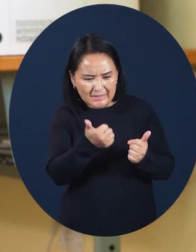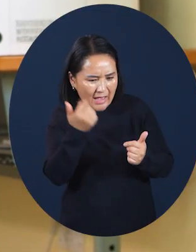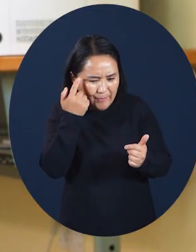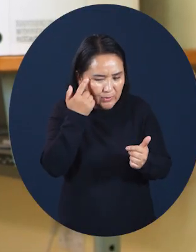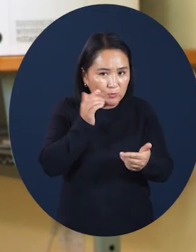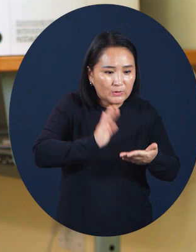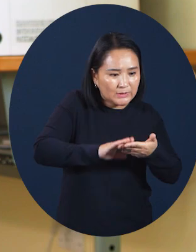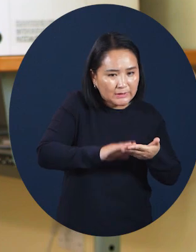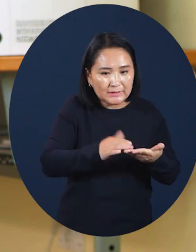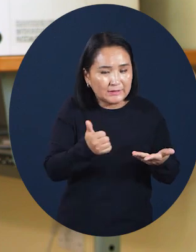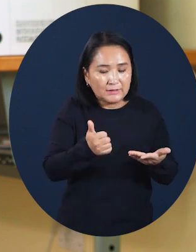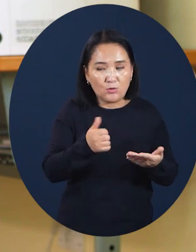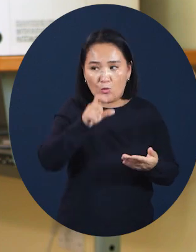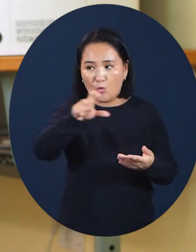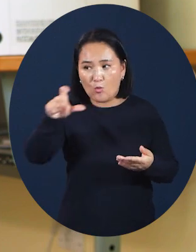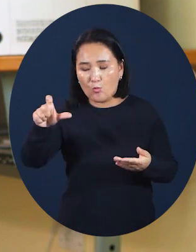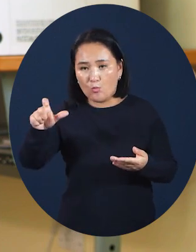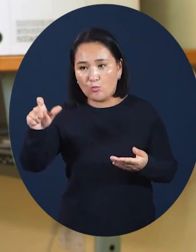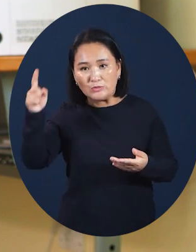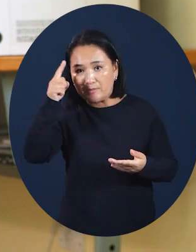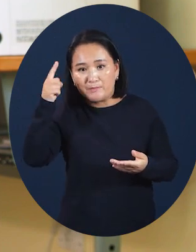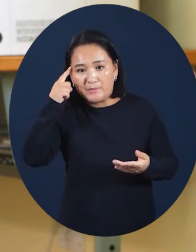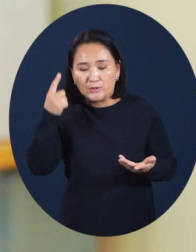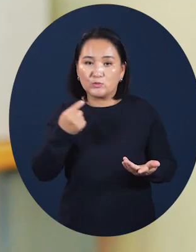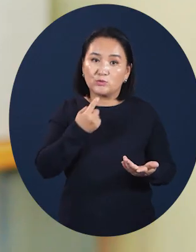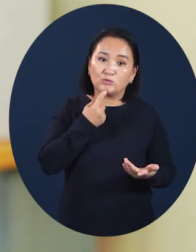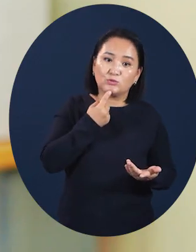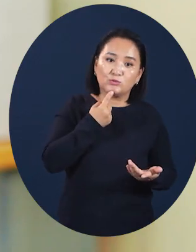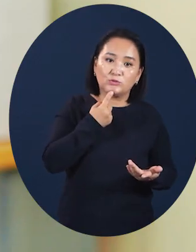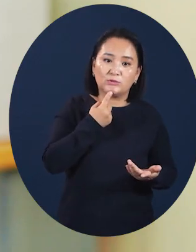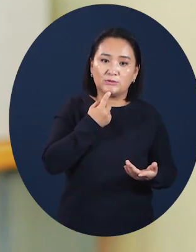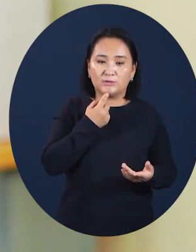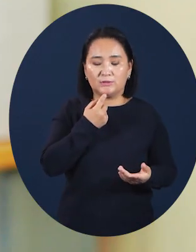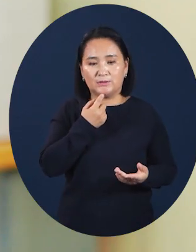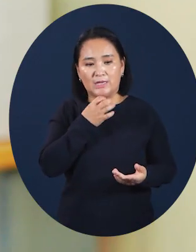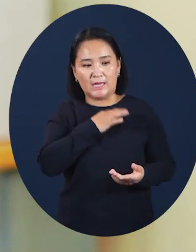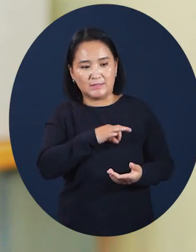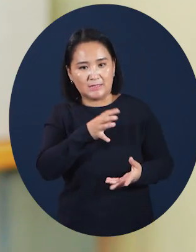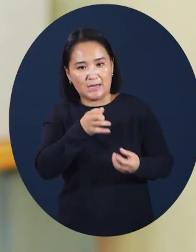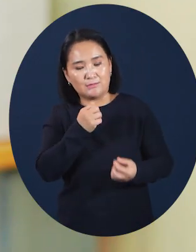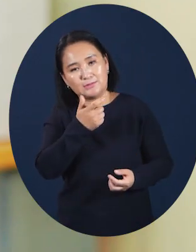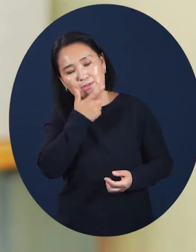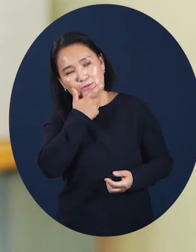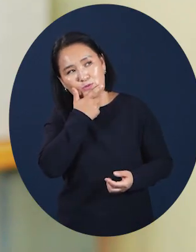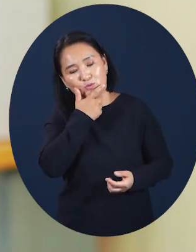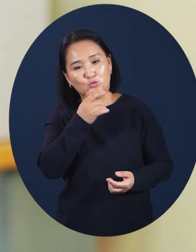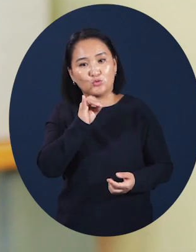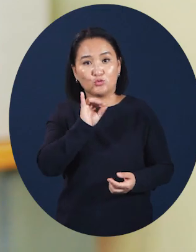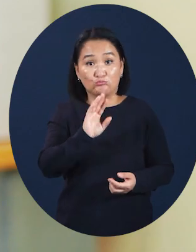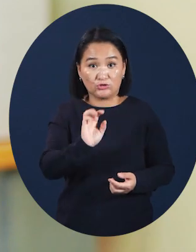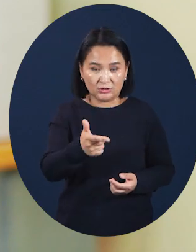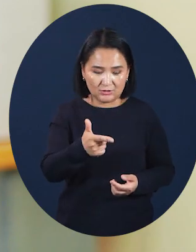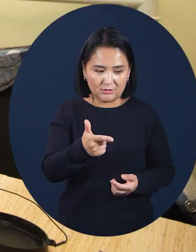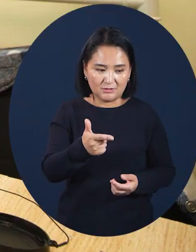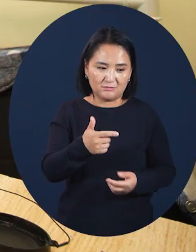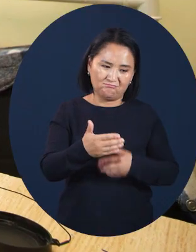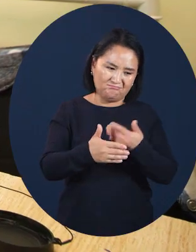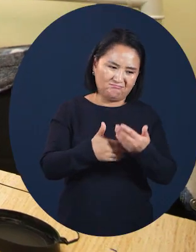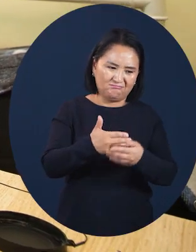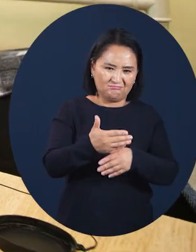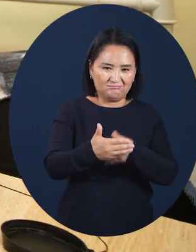Тэгээ хүмүүс бас танигдаж чадахгүй болохоор хиндэ бол айгүй хүндрэлтэй бүтэхгүй юм шиг ашиг олж чадахгүй юм шиг байжсэн. Тэгээ сүүл рүүгээ нөгөө нэг